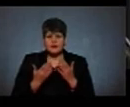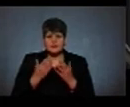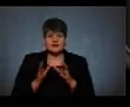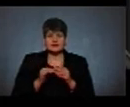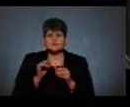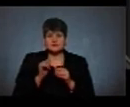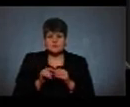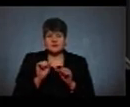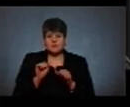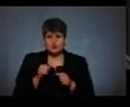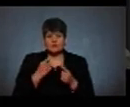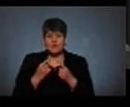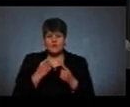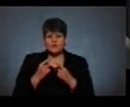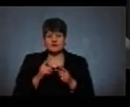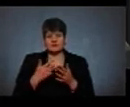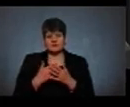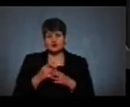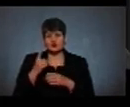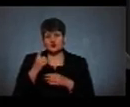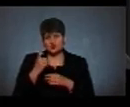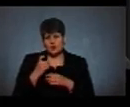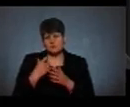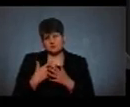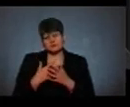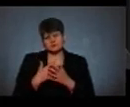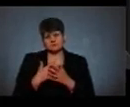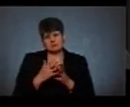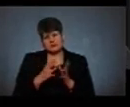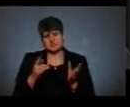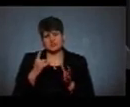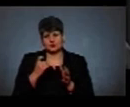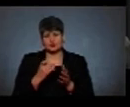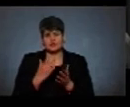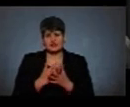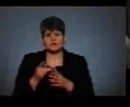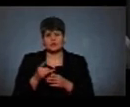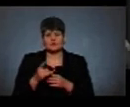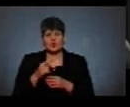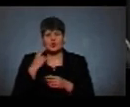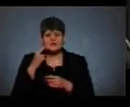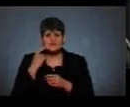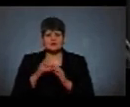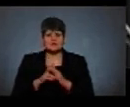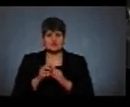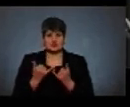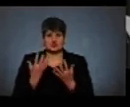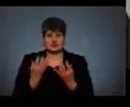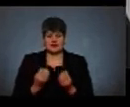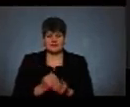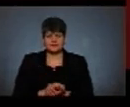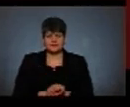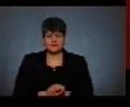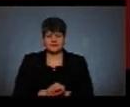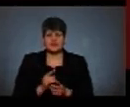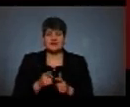тим десь ми можемо говорити, що близько 100, понад 100 громад є в Тернопільщині Російської церкви на сьогоднішній день.